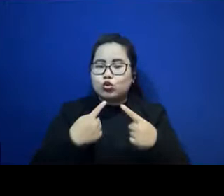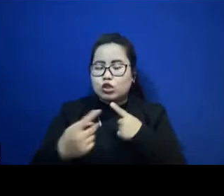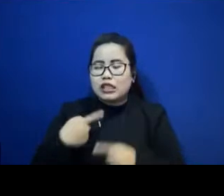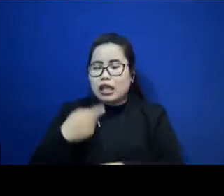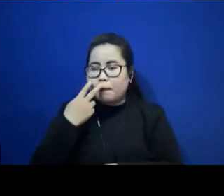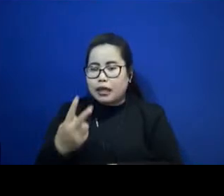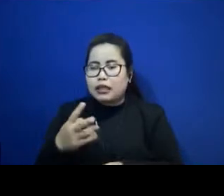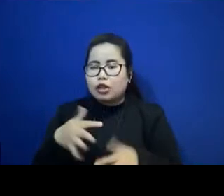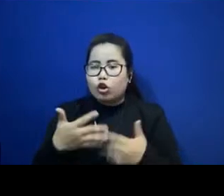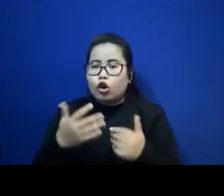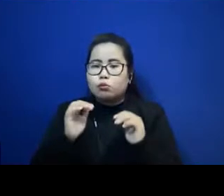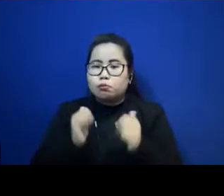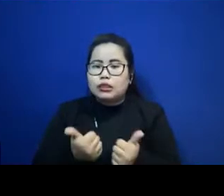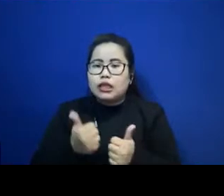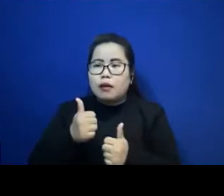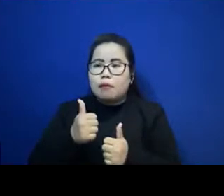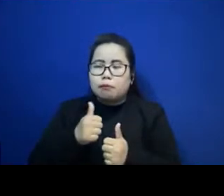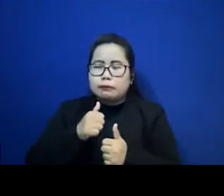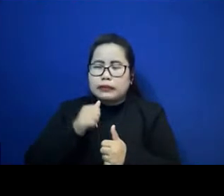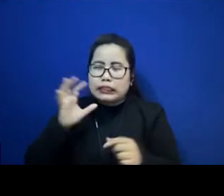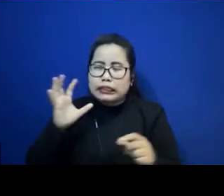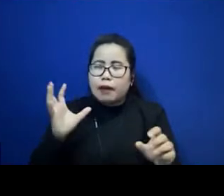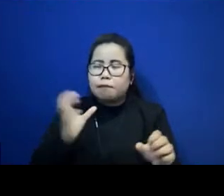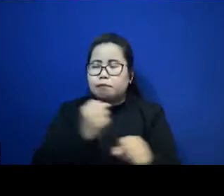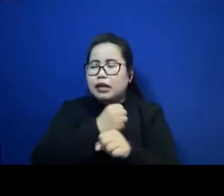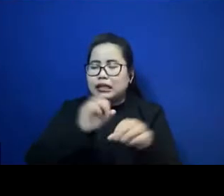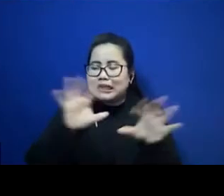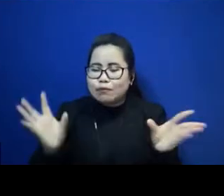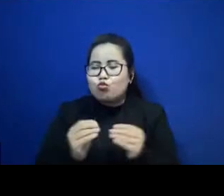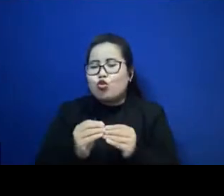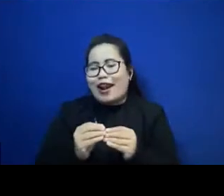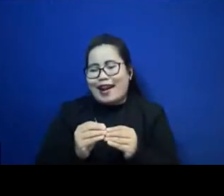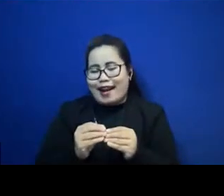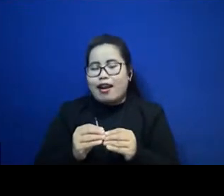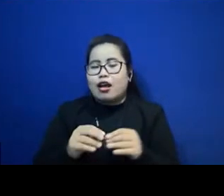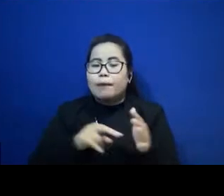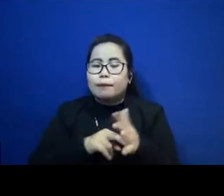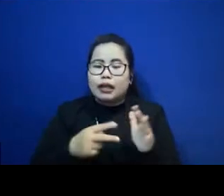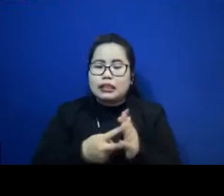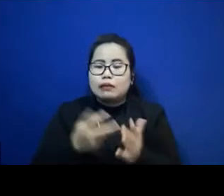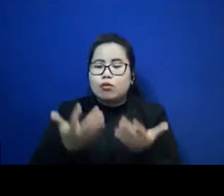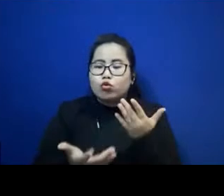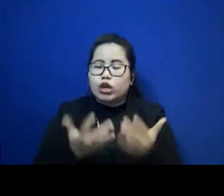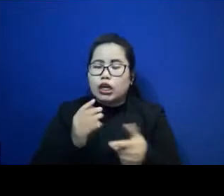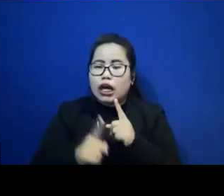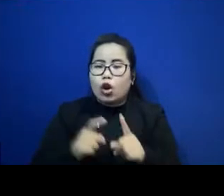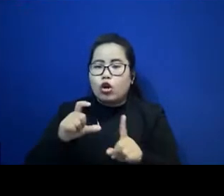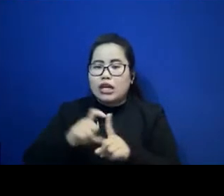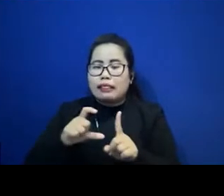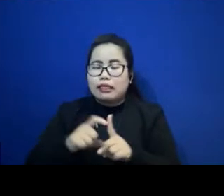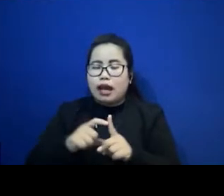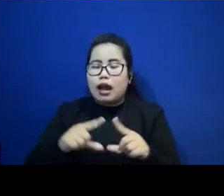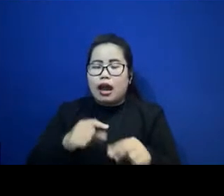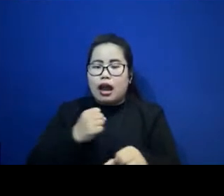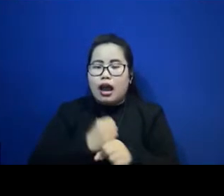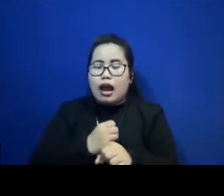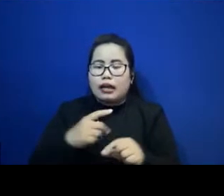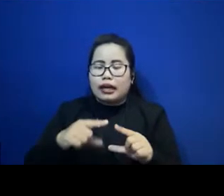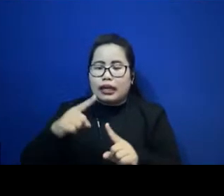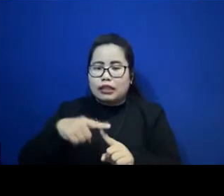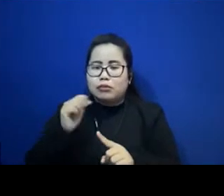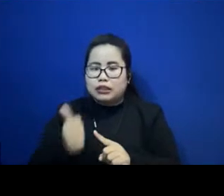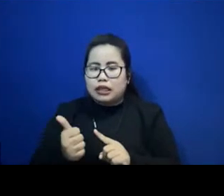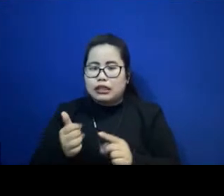melihat menarik beberapa kesimpulan sebagai berikut bahwa memungkinkan untuk data agregat itu dimonetisasi